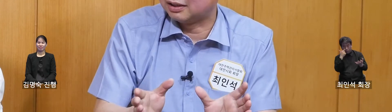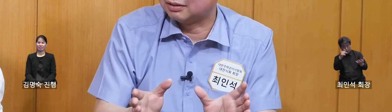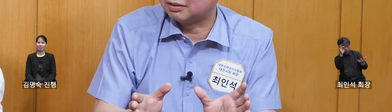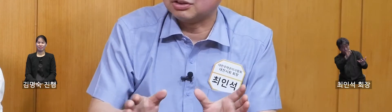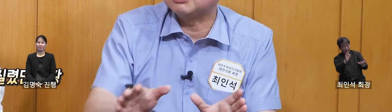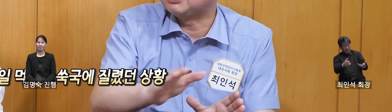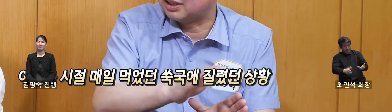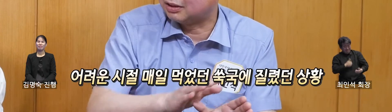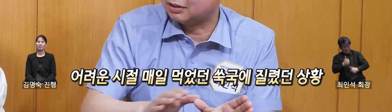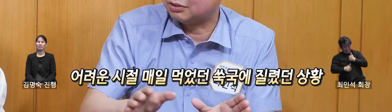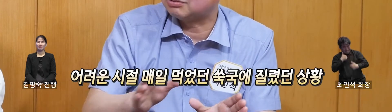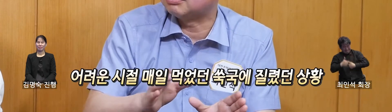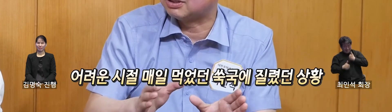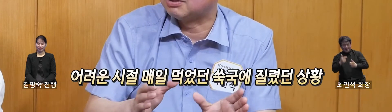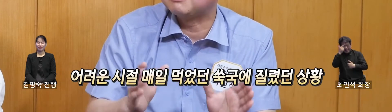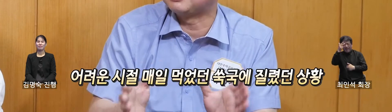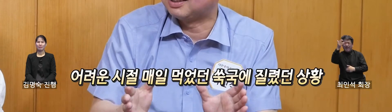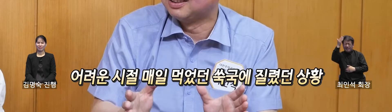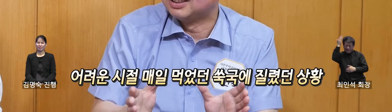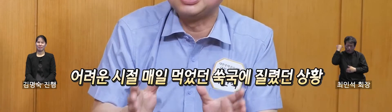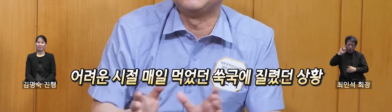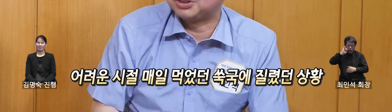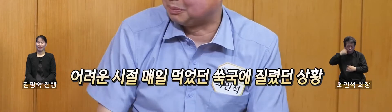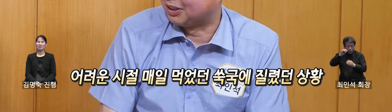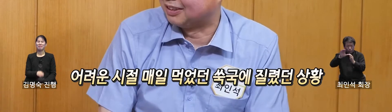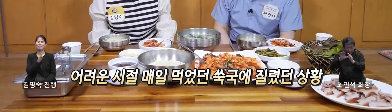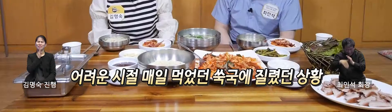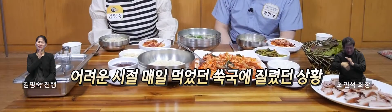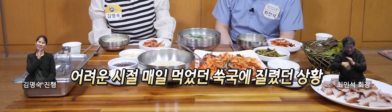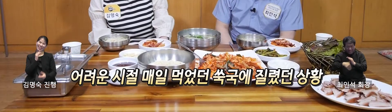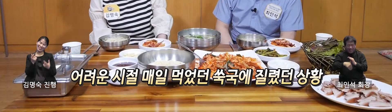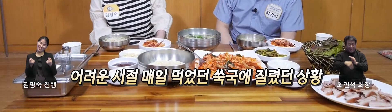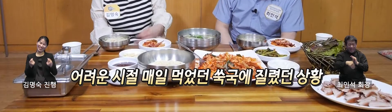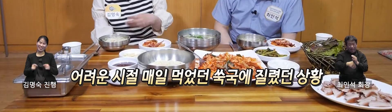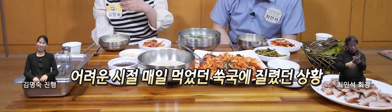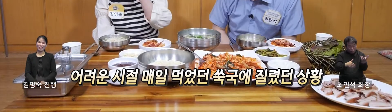예전에 그 어려울 때 그 쑥국이 얼마나 질렸으면.